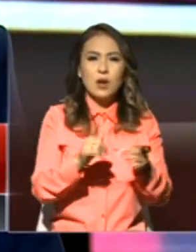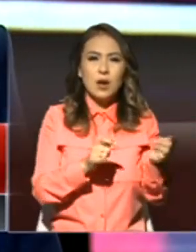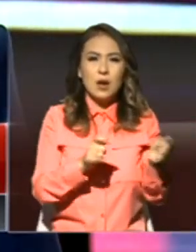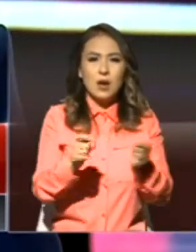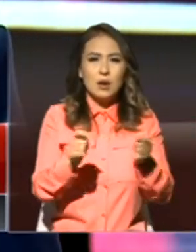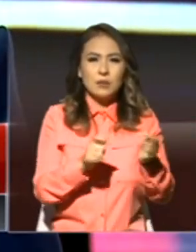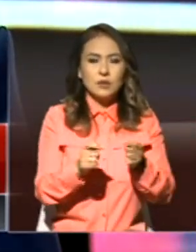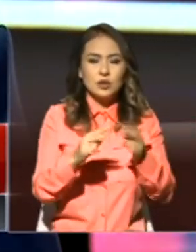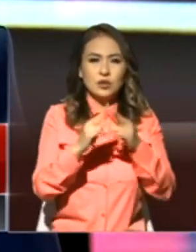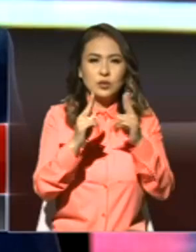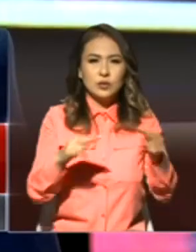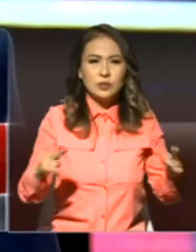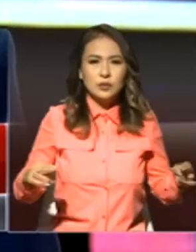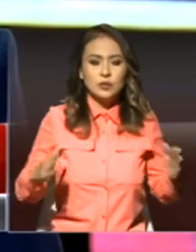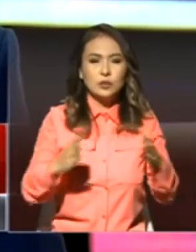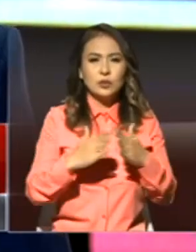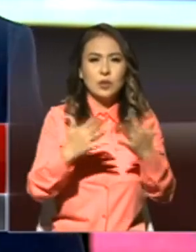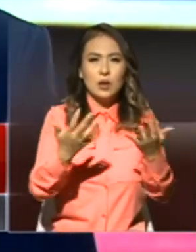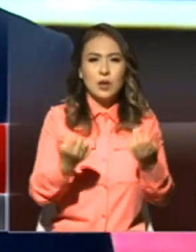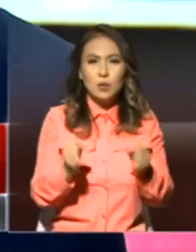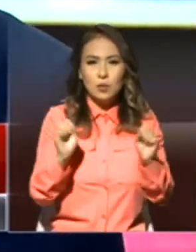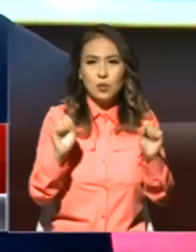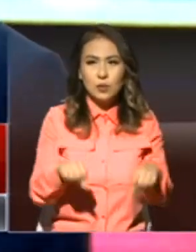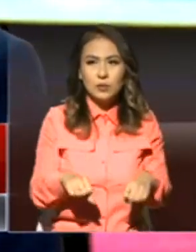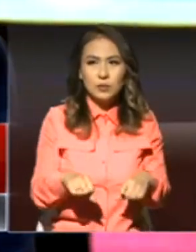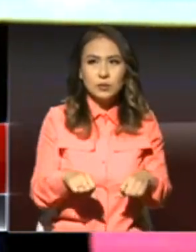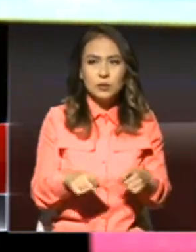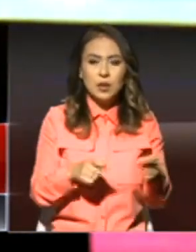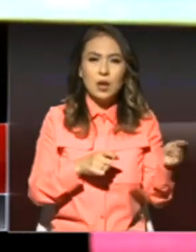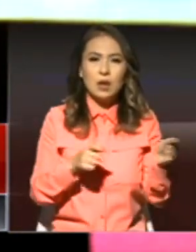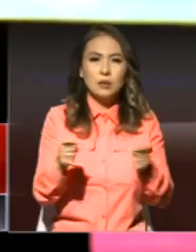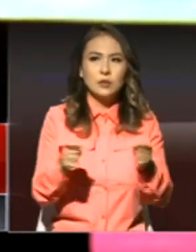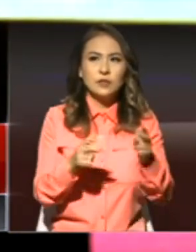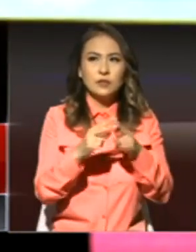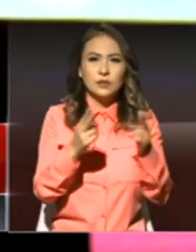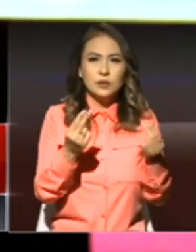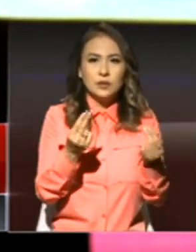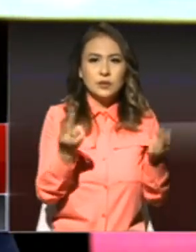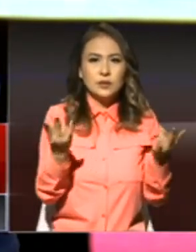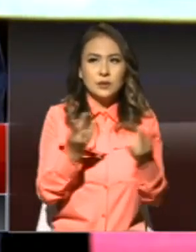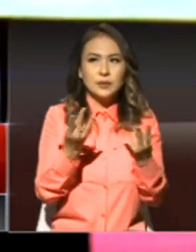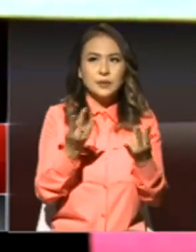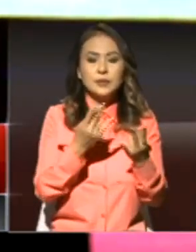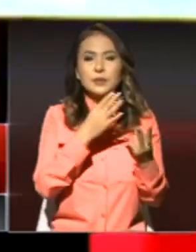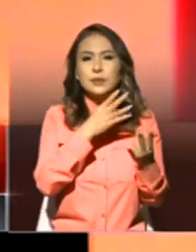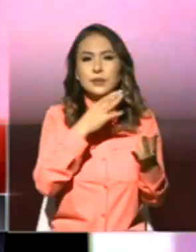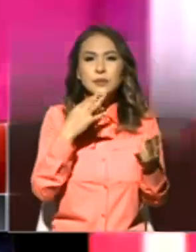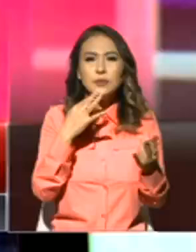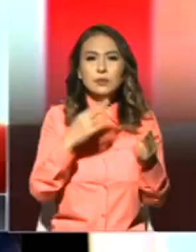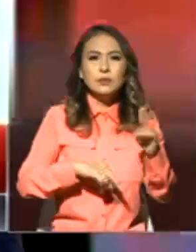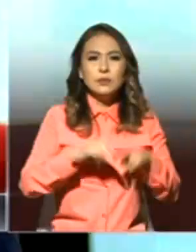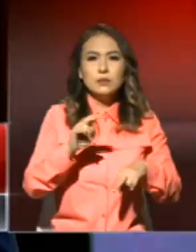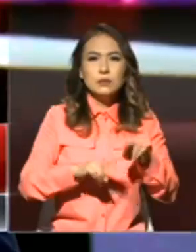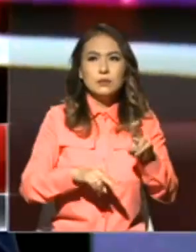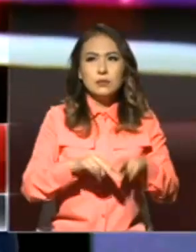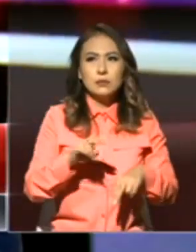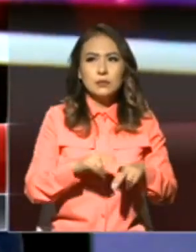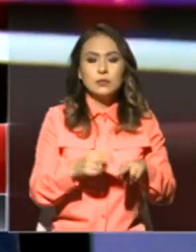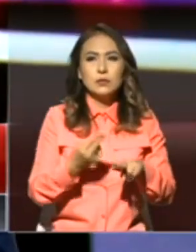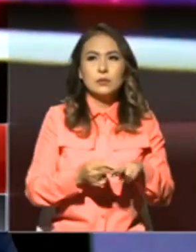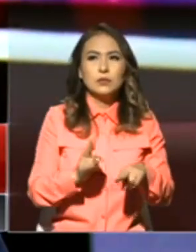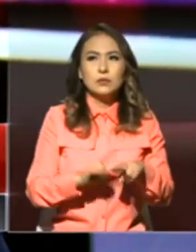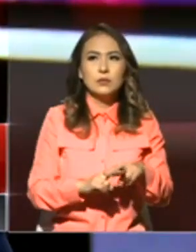салған нысанынан ғана баспана ала алады деді. Ал әкімшілікті қаржы керек қой. Көп деген нысанды салып тастау үшін.